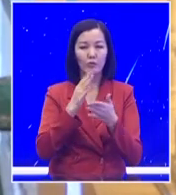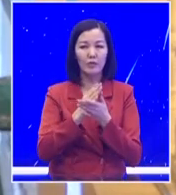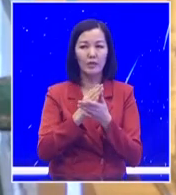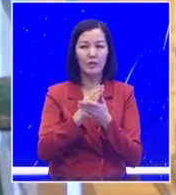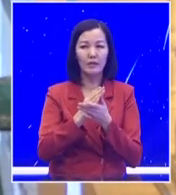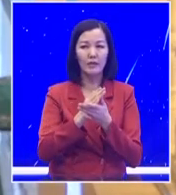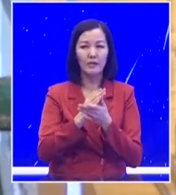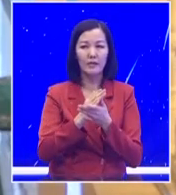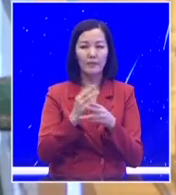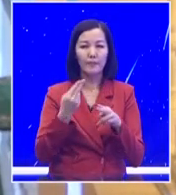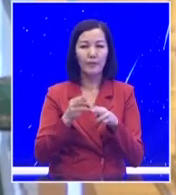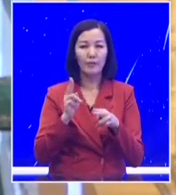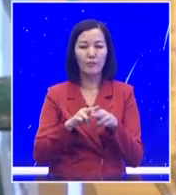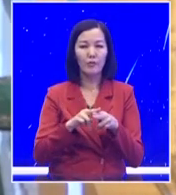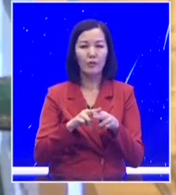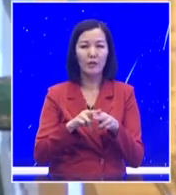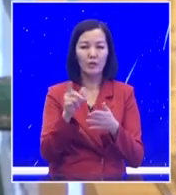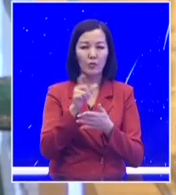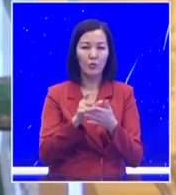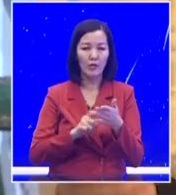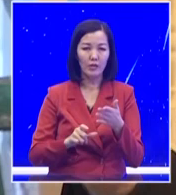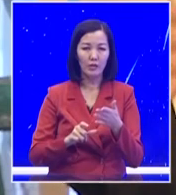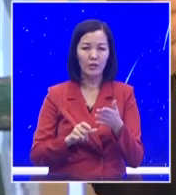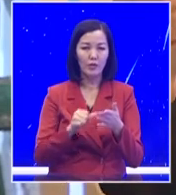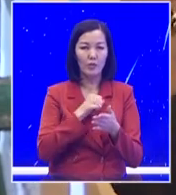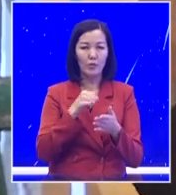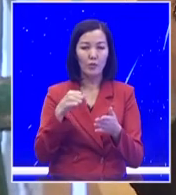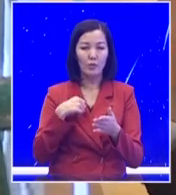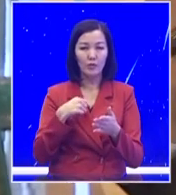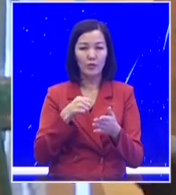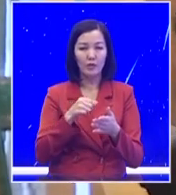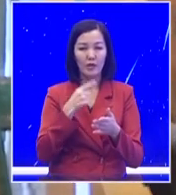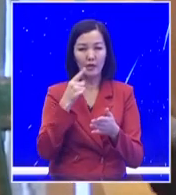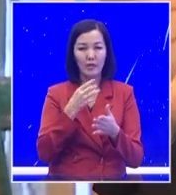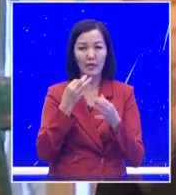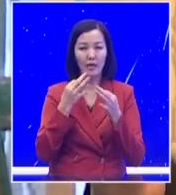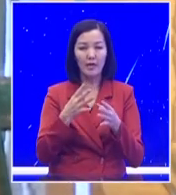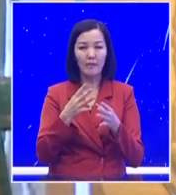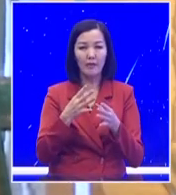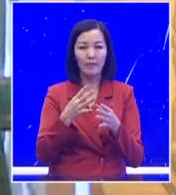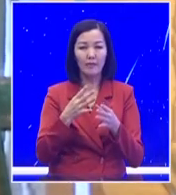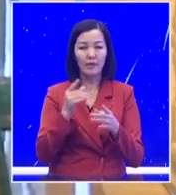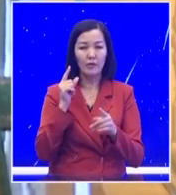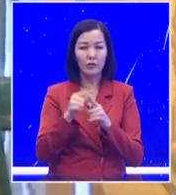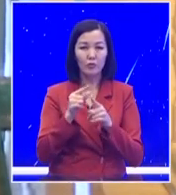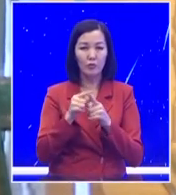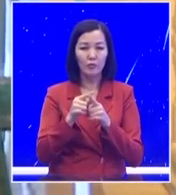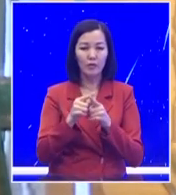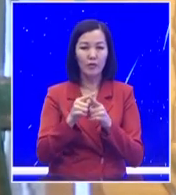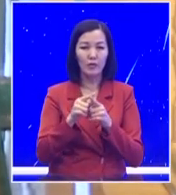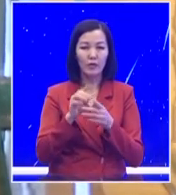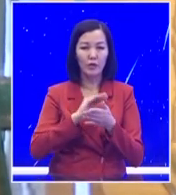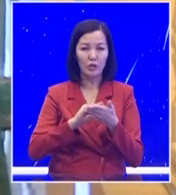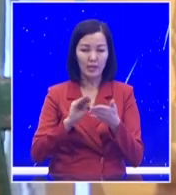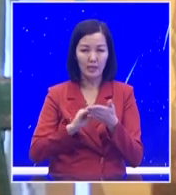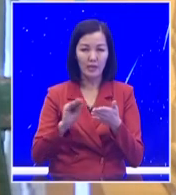білдіреді? Бұл Мұқағалидің өлеңінің өз айтқаны қарапайым қасиетінен қарөлең айналайын қазақтың дәл өзіндей қарапайым